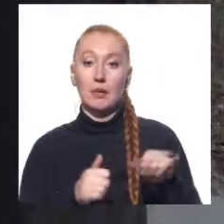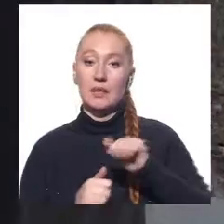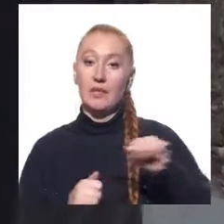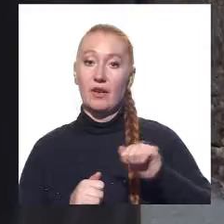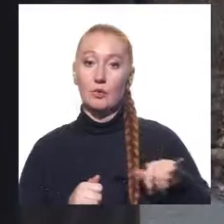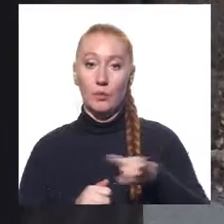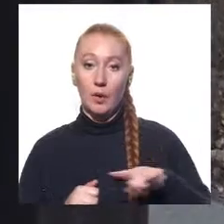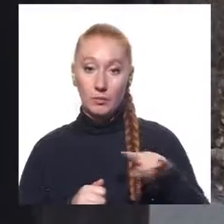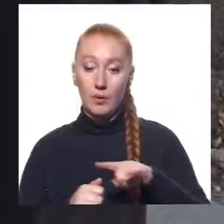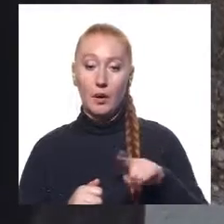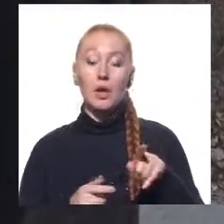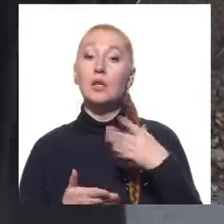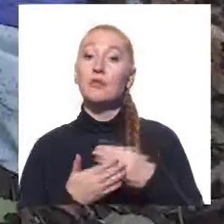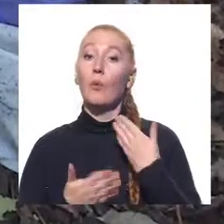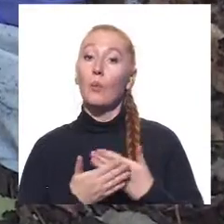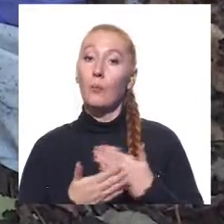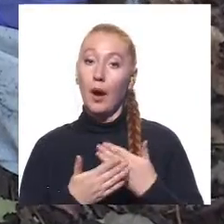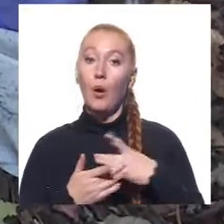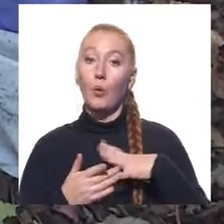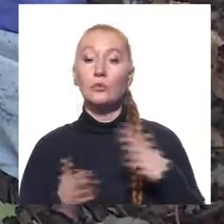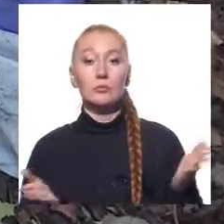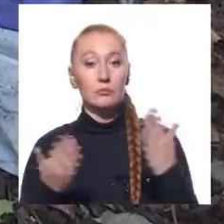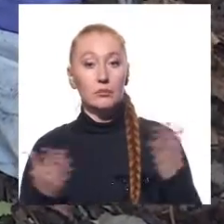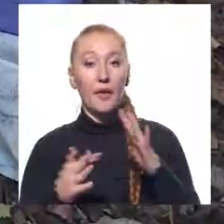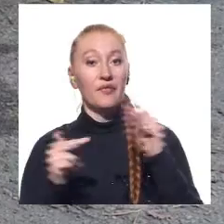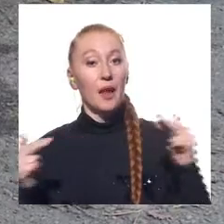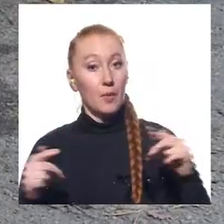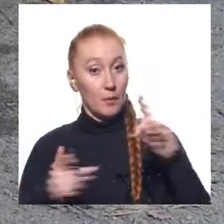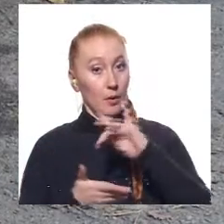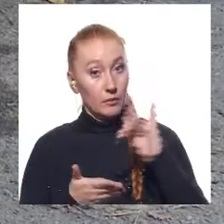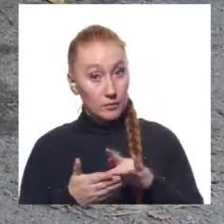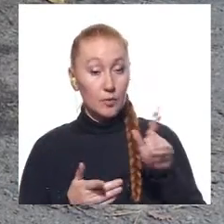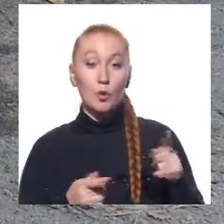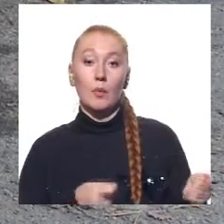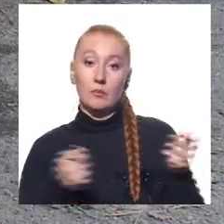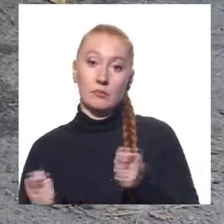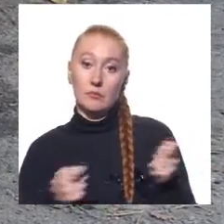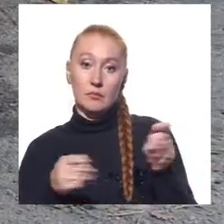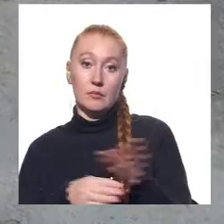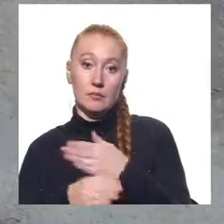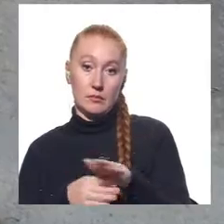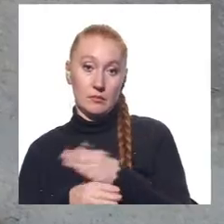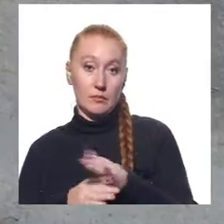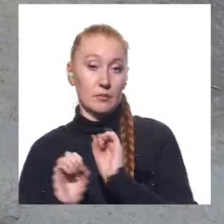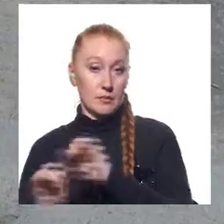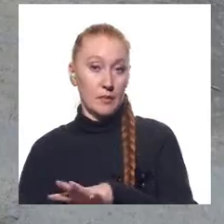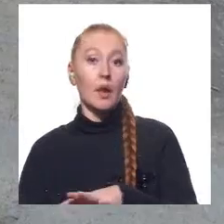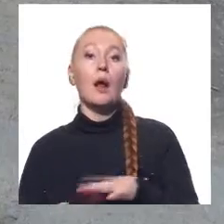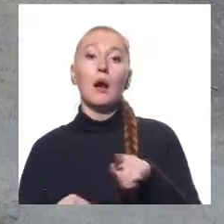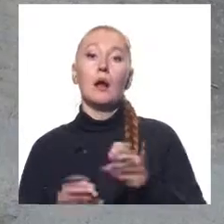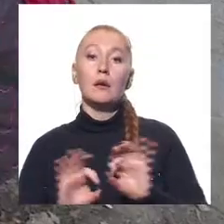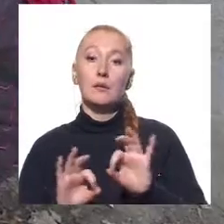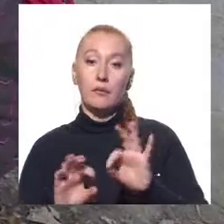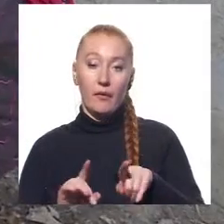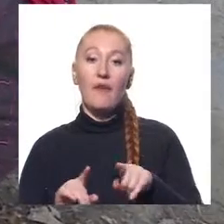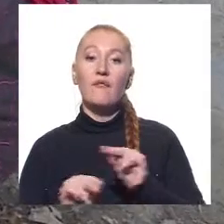парку. Власним прикладом хочуть заохотити дніпрян сортувати відходи та носити їх до пунктів прийому вторсировини, каже їхня